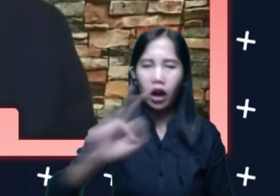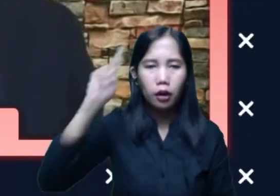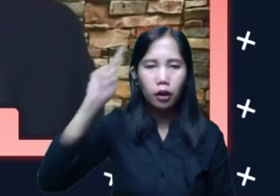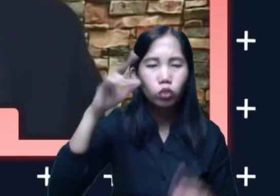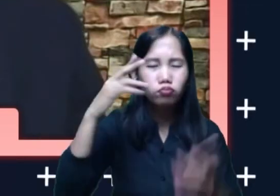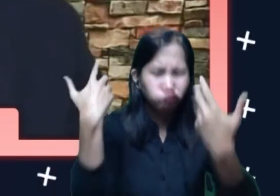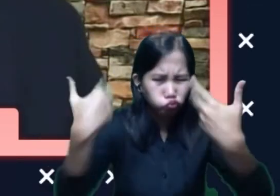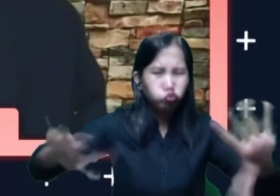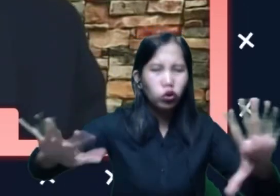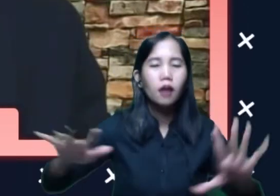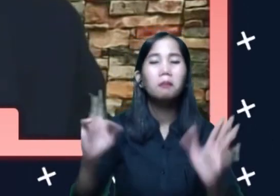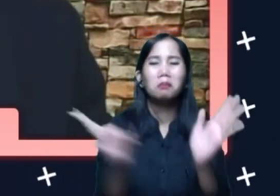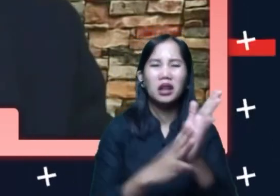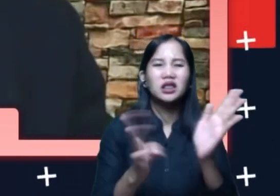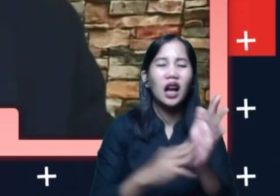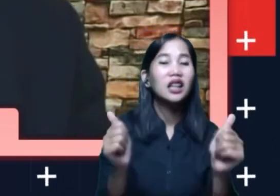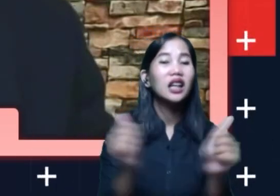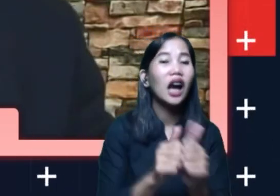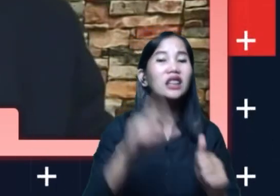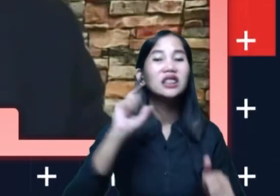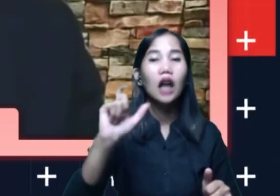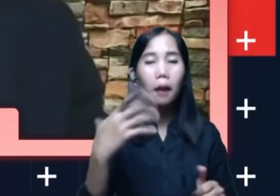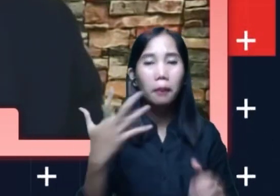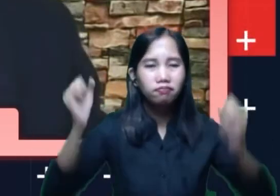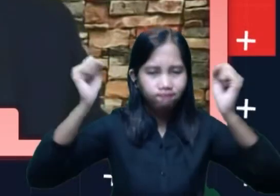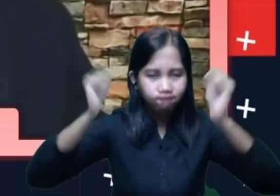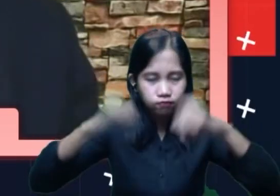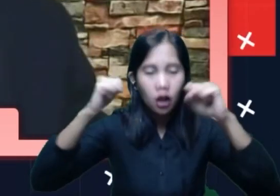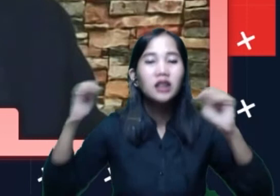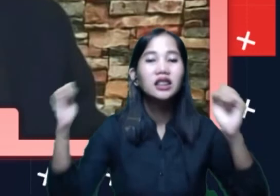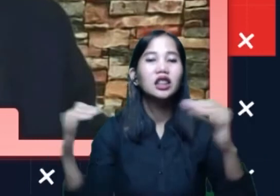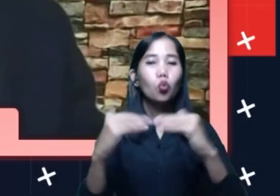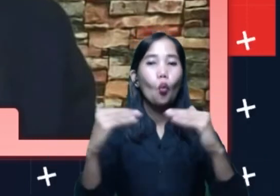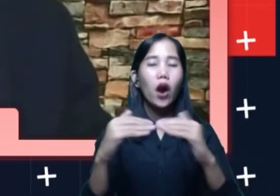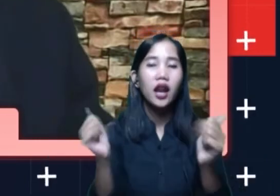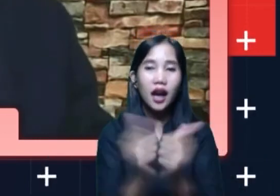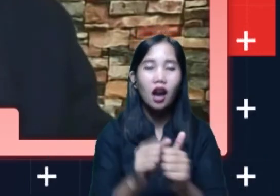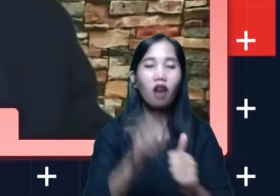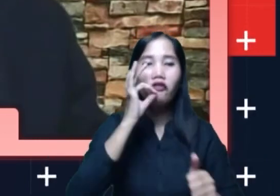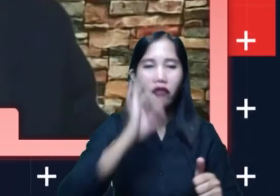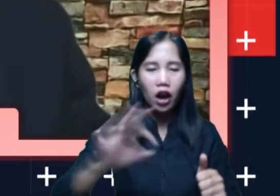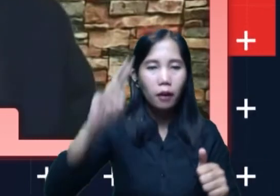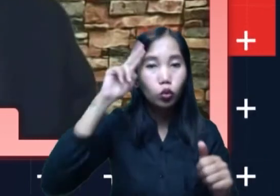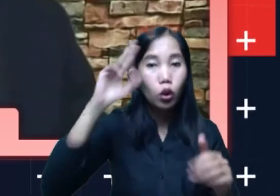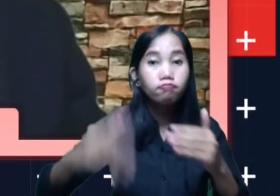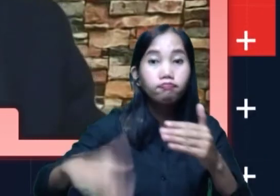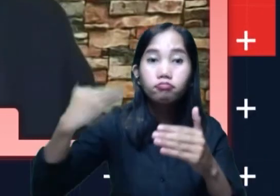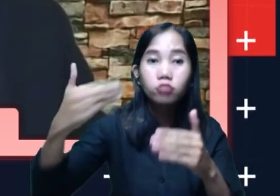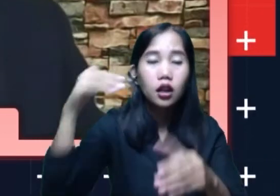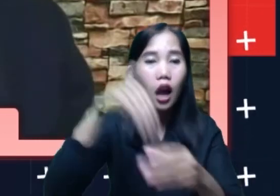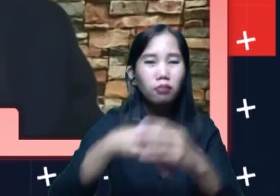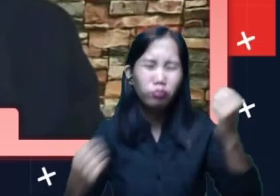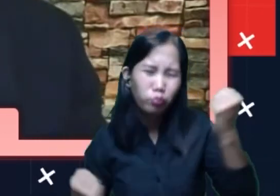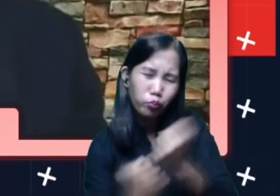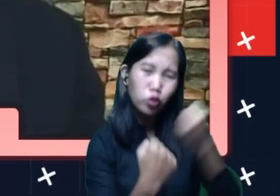bahkan di dalam mendukung pekerjaan Tuhan melalui gereja ini dilakukan dengan sistem yang